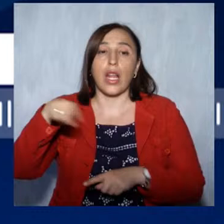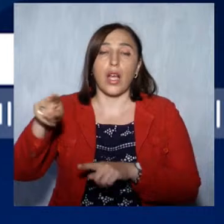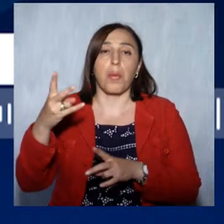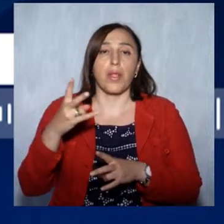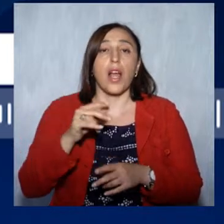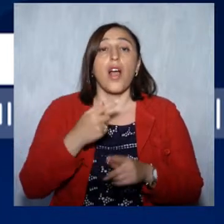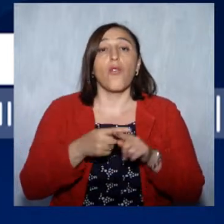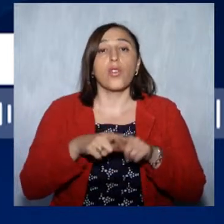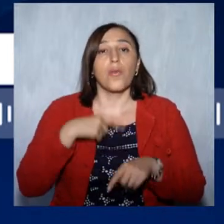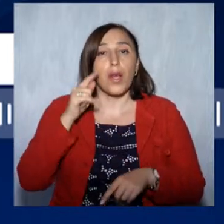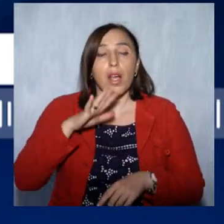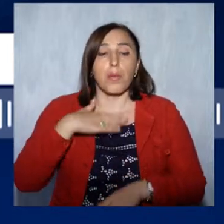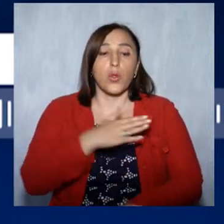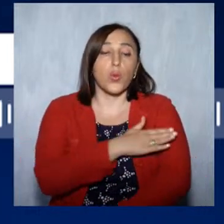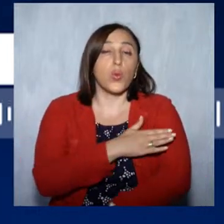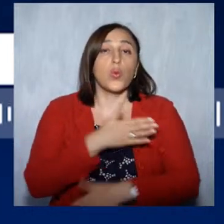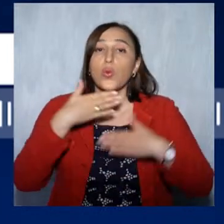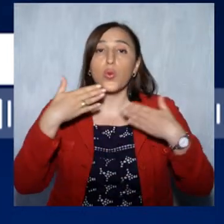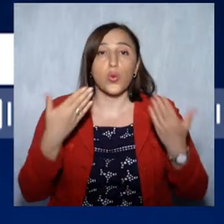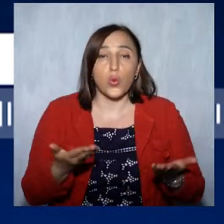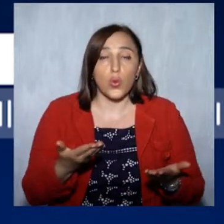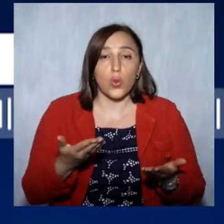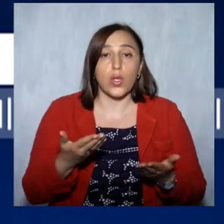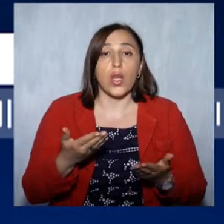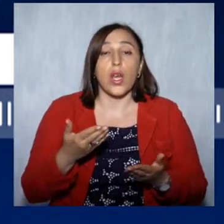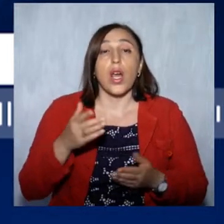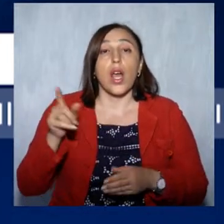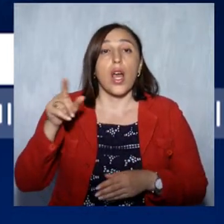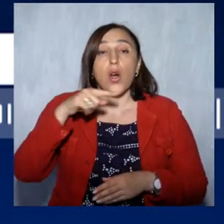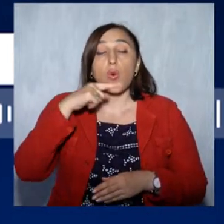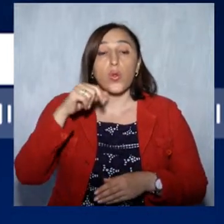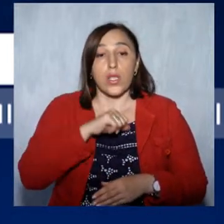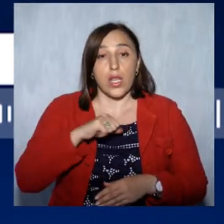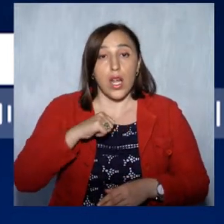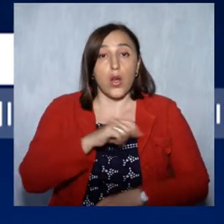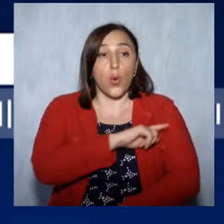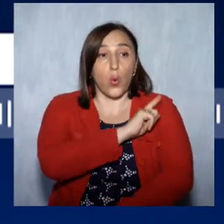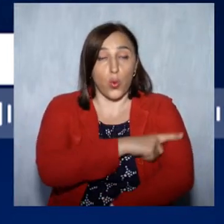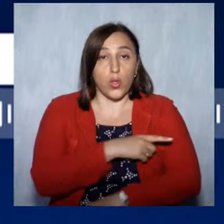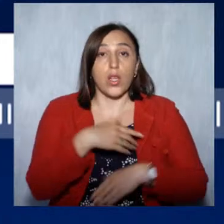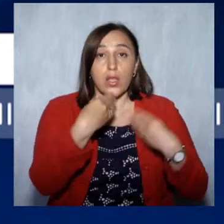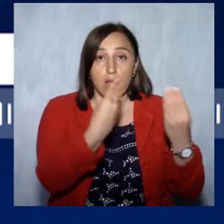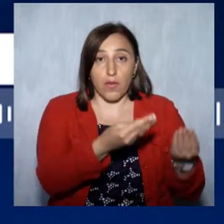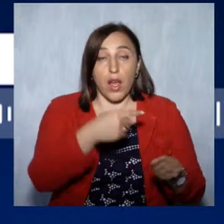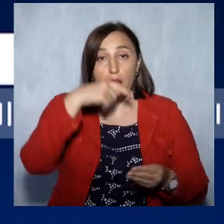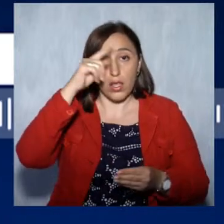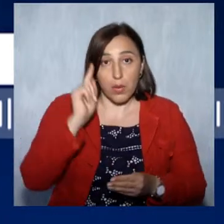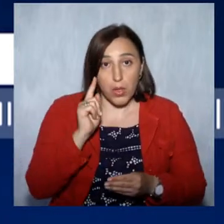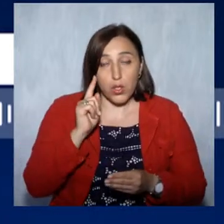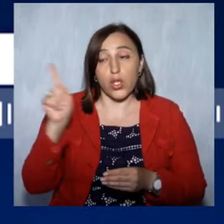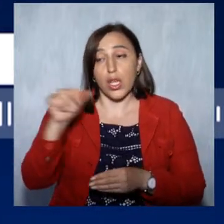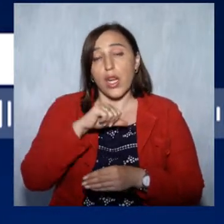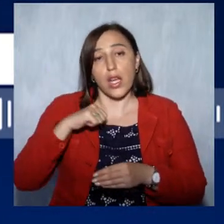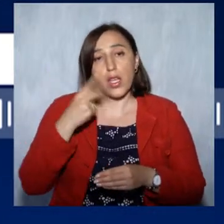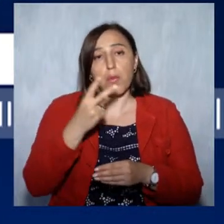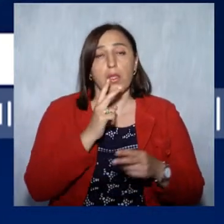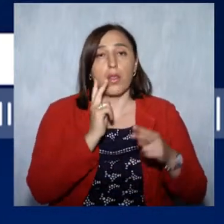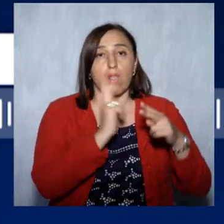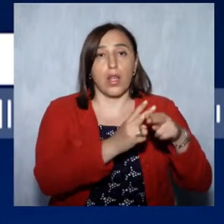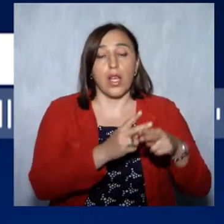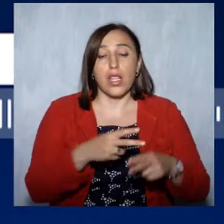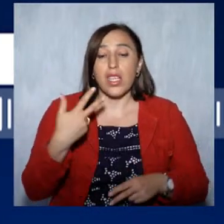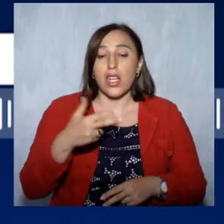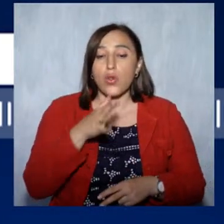կամուշ չունենք տեղ դնելու Ադրբեջանը։ Իրանք դուխ տվեցին, հիմա այս դուխը պետք է ջարդեն։ Ի դեպ ասեմ, ձեզ 30